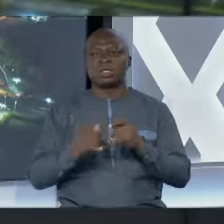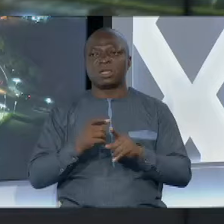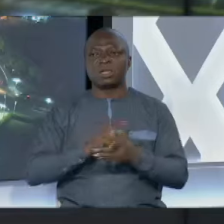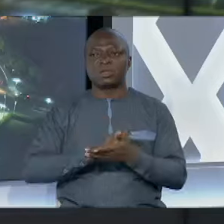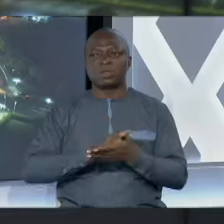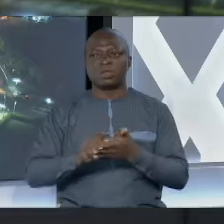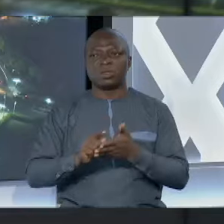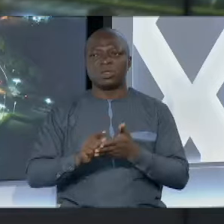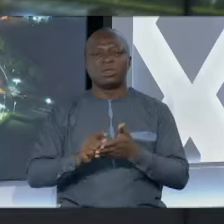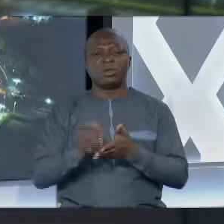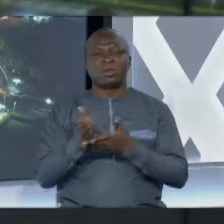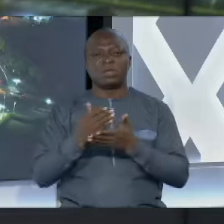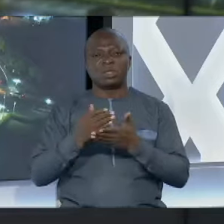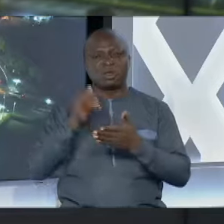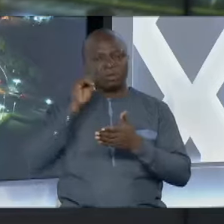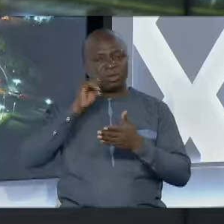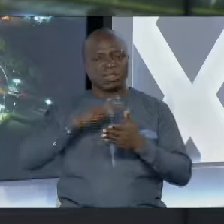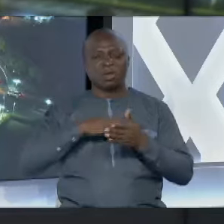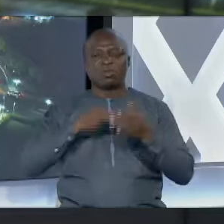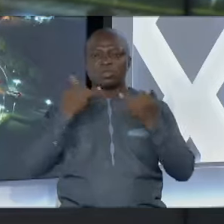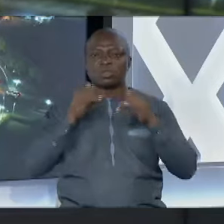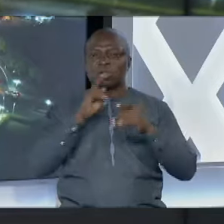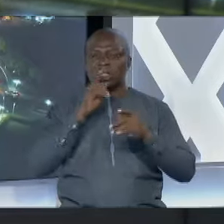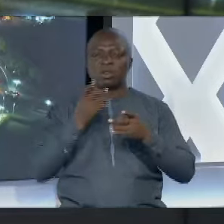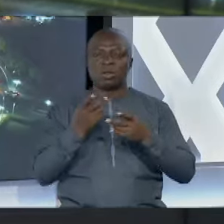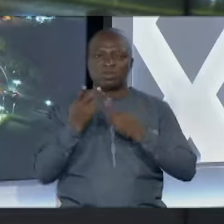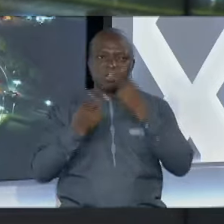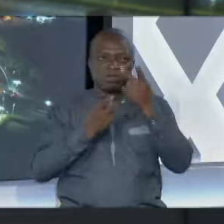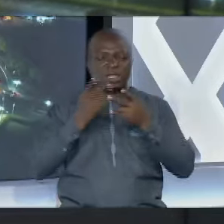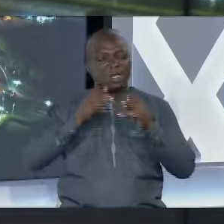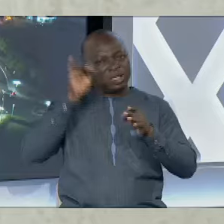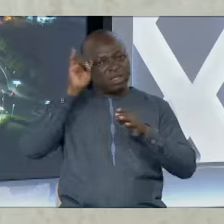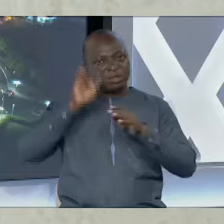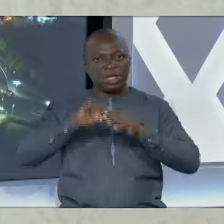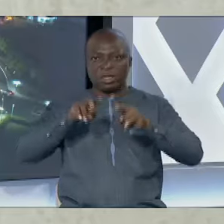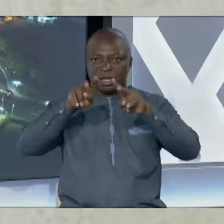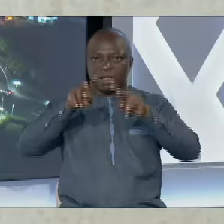Eh bien Sandra Aziagbe est allée aux nouvelles, voici son dossier.